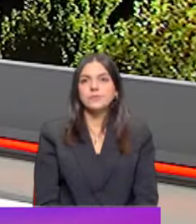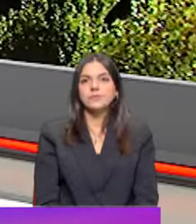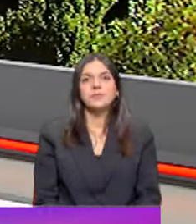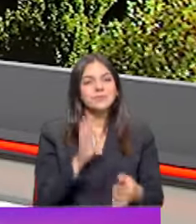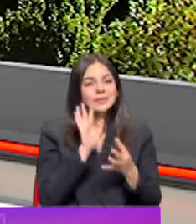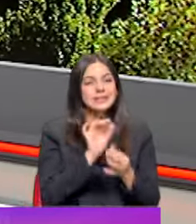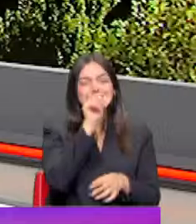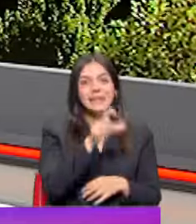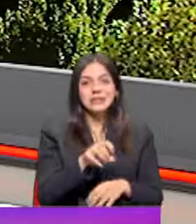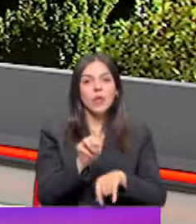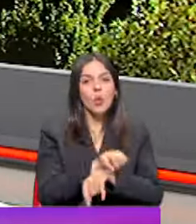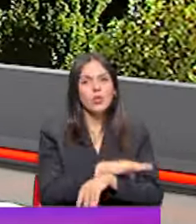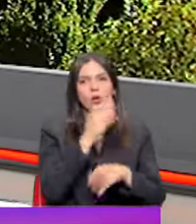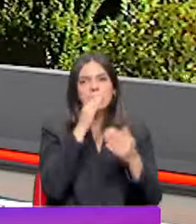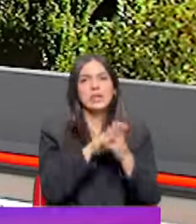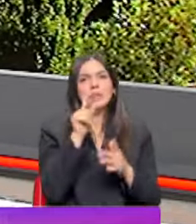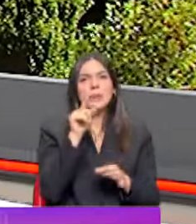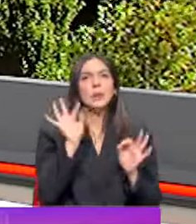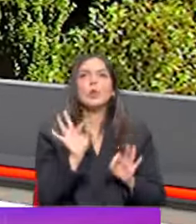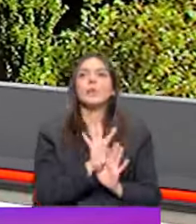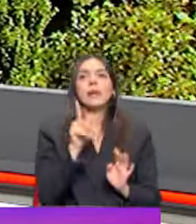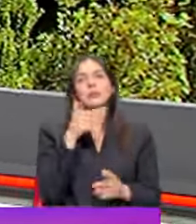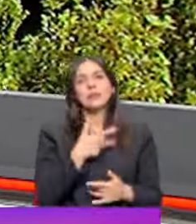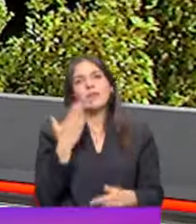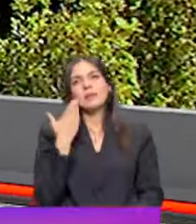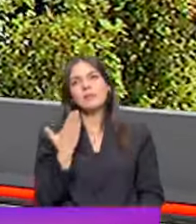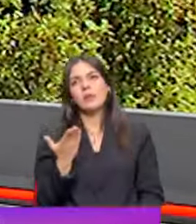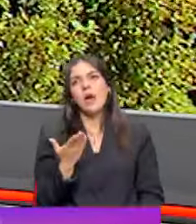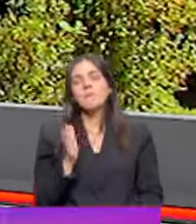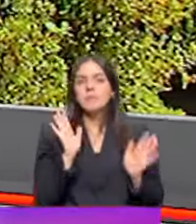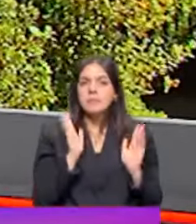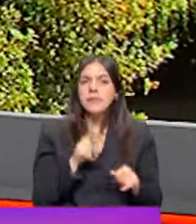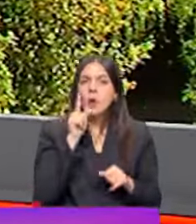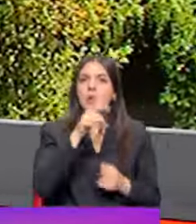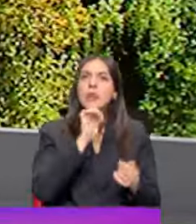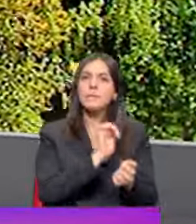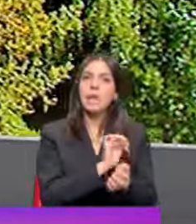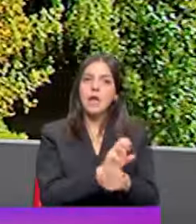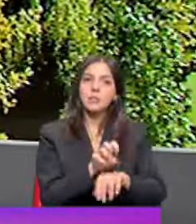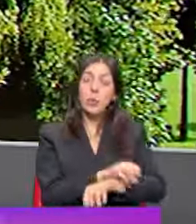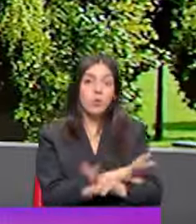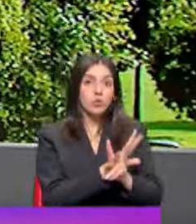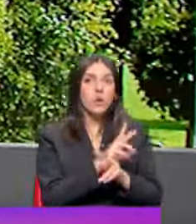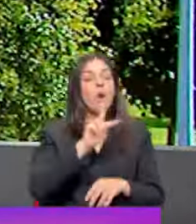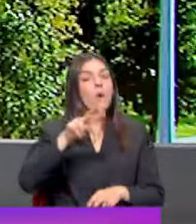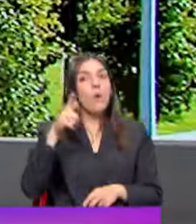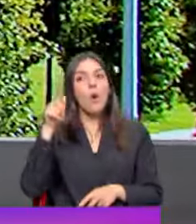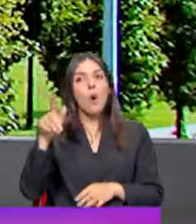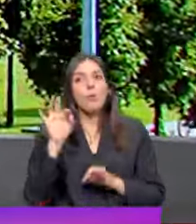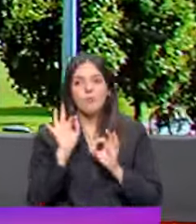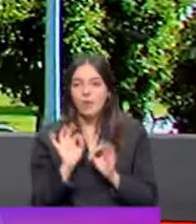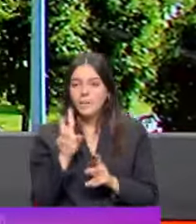İnsanlık onuruna yakışır bir durum değil bu sevgili izleyenler. Gerek oradaki mahkumun onuru, gerekse o